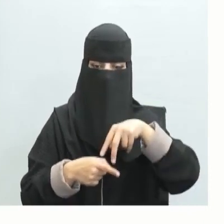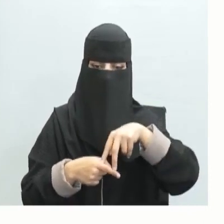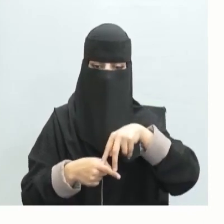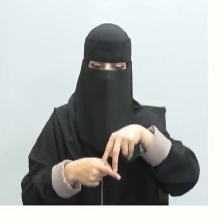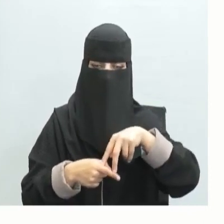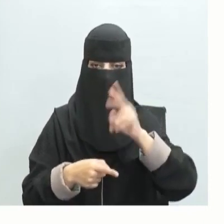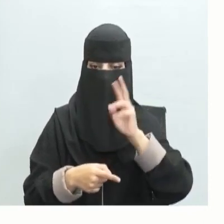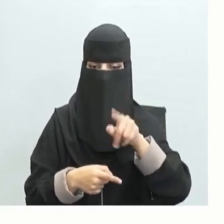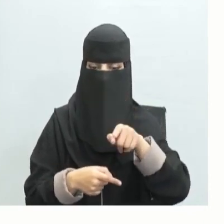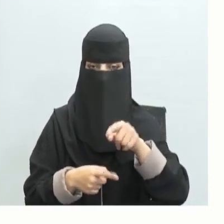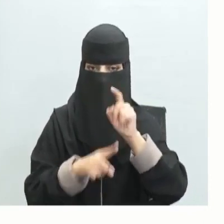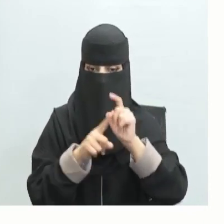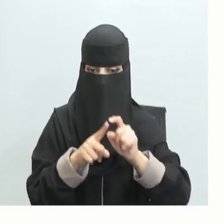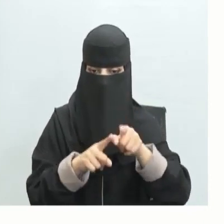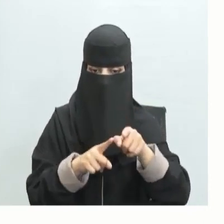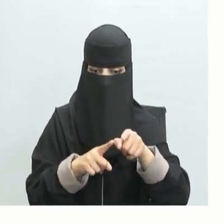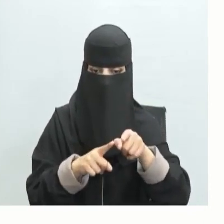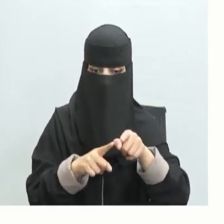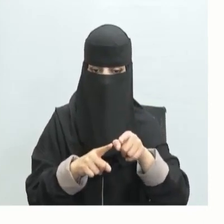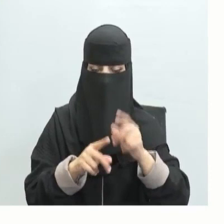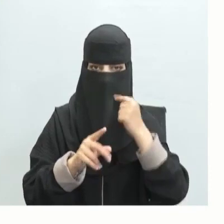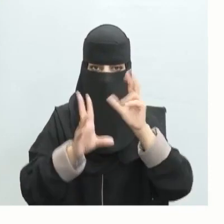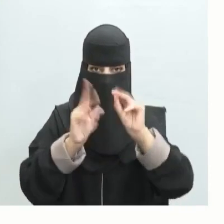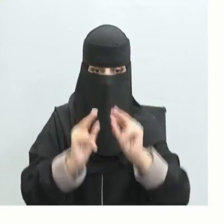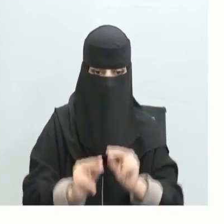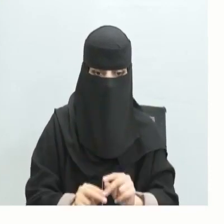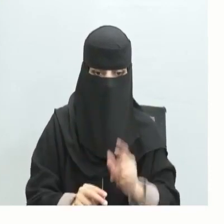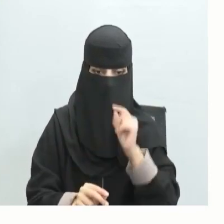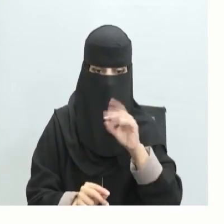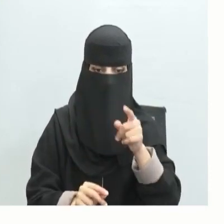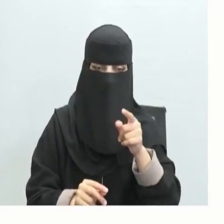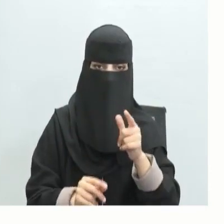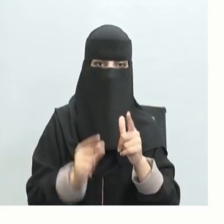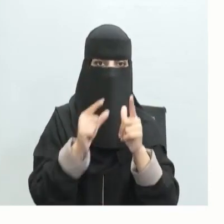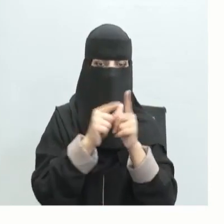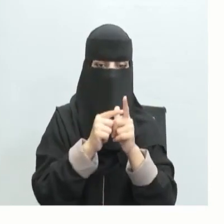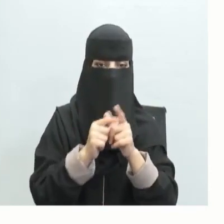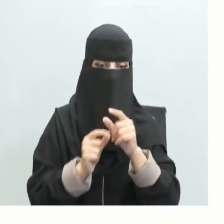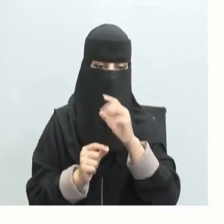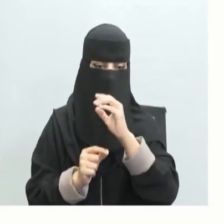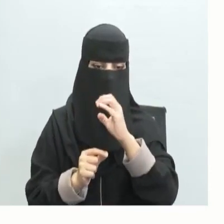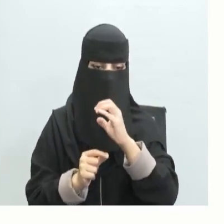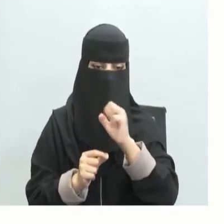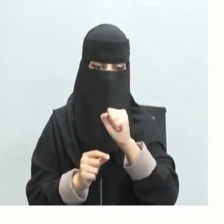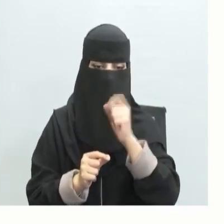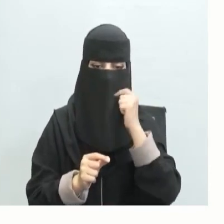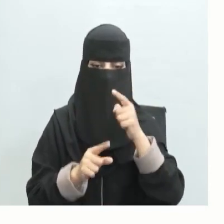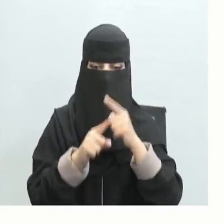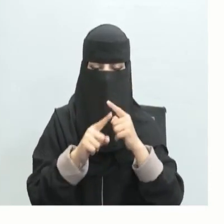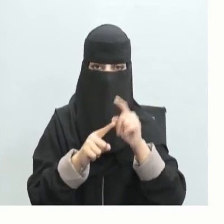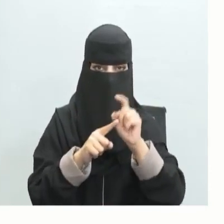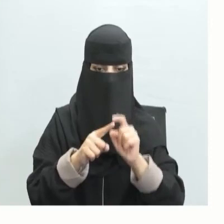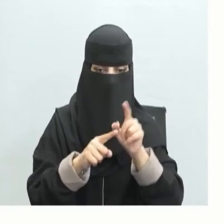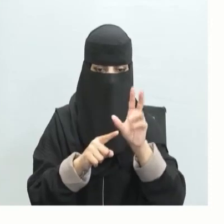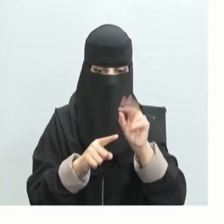ان لو لاحظنا النسب حتكون نسب متشابهه بينما البي والي ايضا نسب هنا تساوي واحد فبالتالي النسب